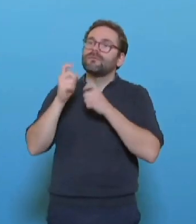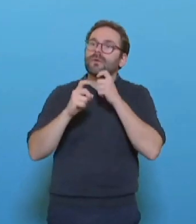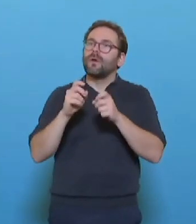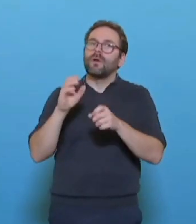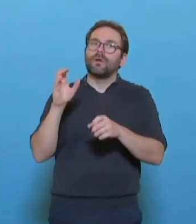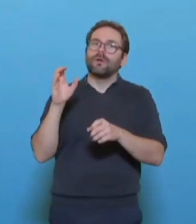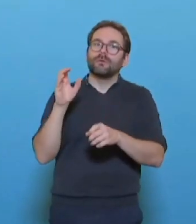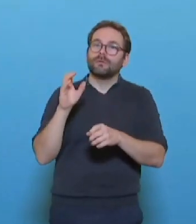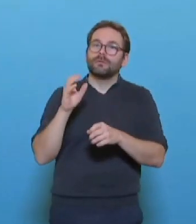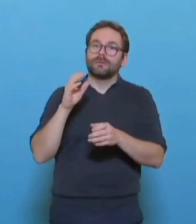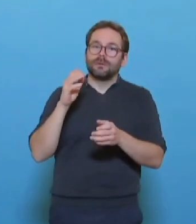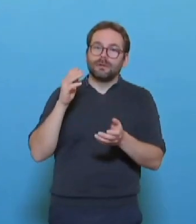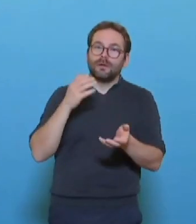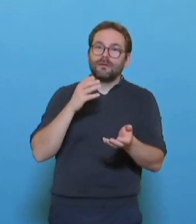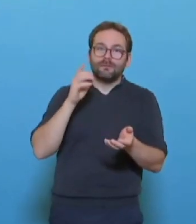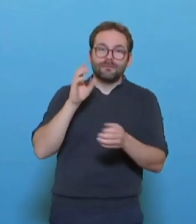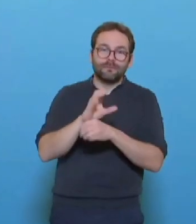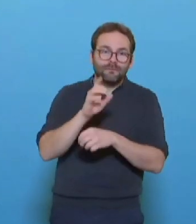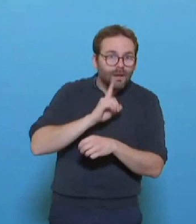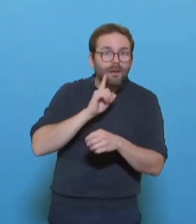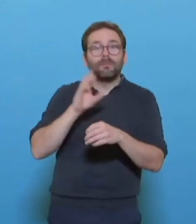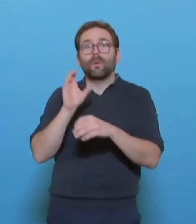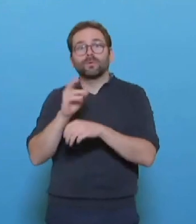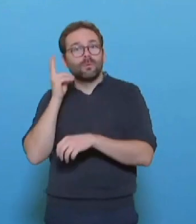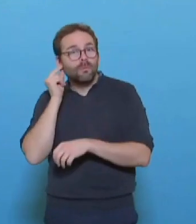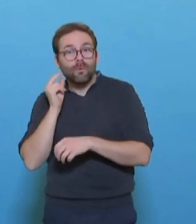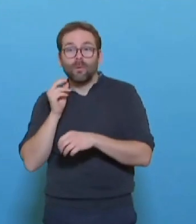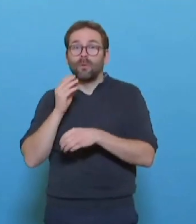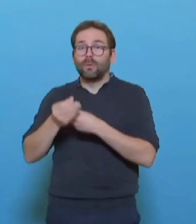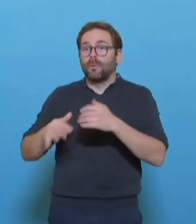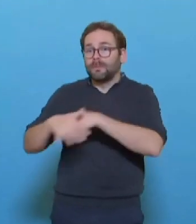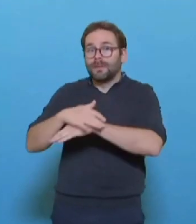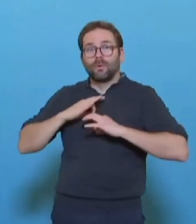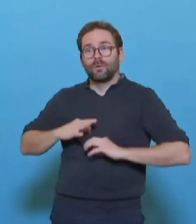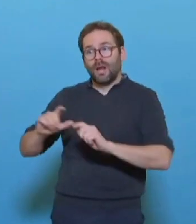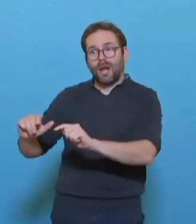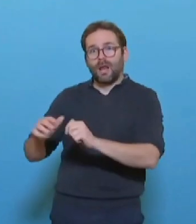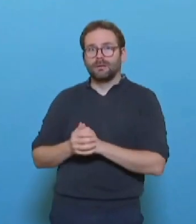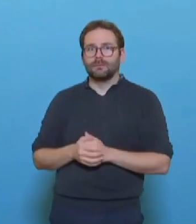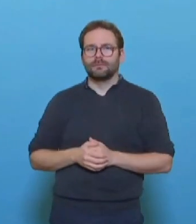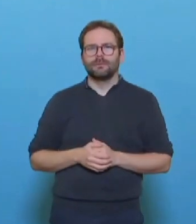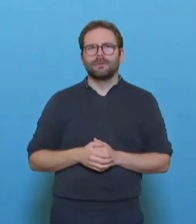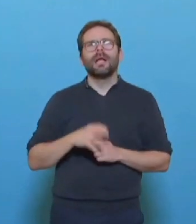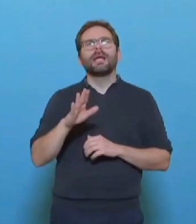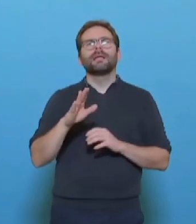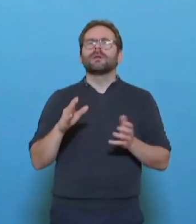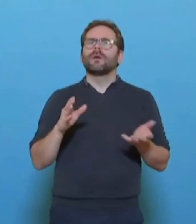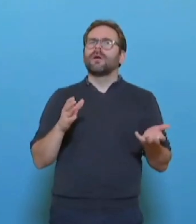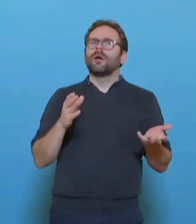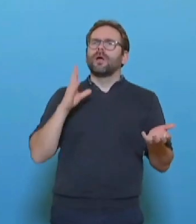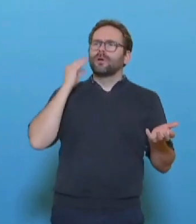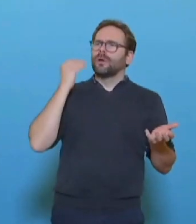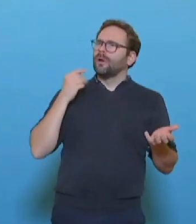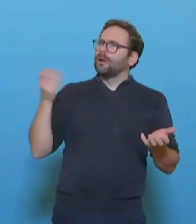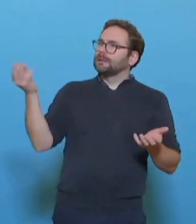scolaire. Et je partage l'indignation qui a été exprimée par Johanna Roland. Je pense que ces propos n'ont plus leur